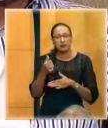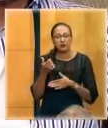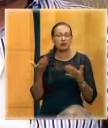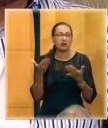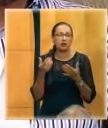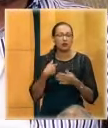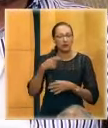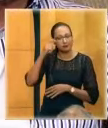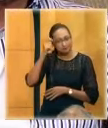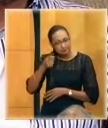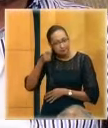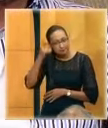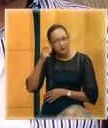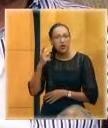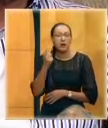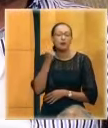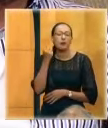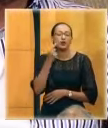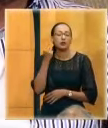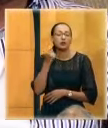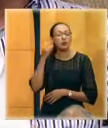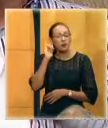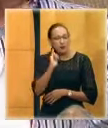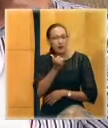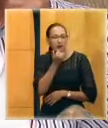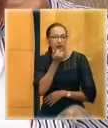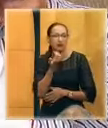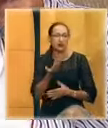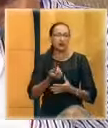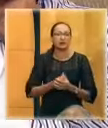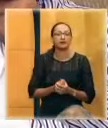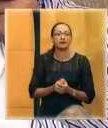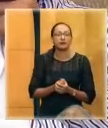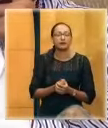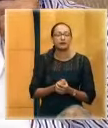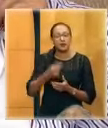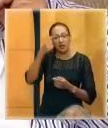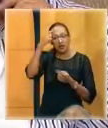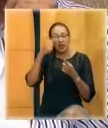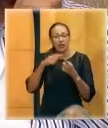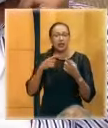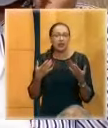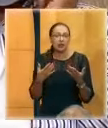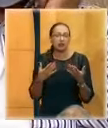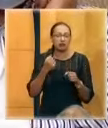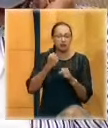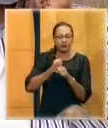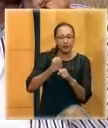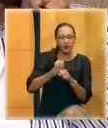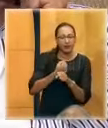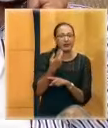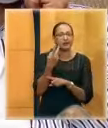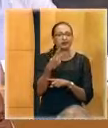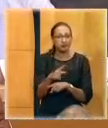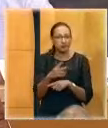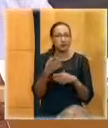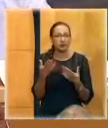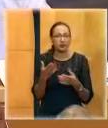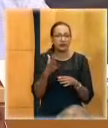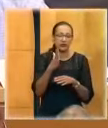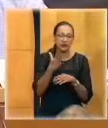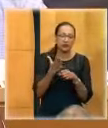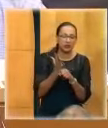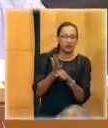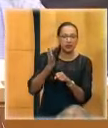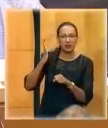Alfred Marie-Jeanne pour l'œuvre qu'il a accomplie à la tête de la collectivité territoriale de Martinique pendant ces 5